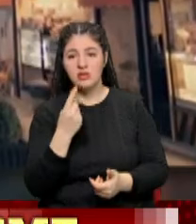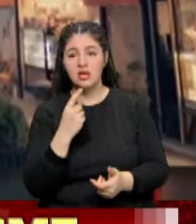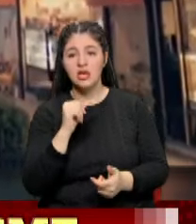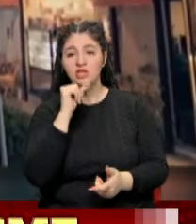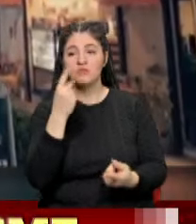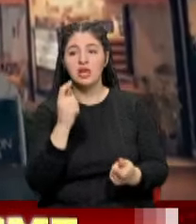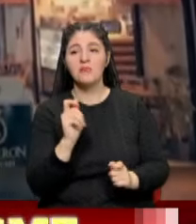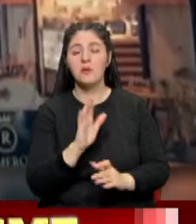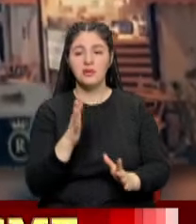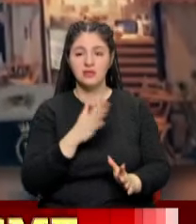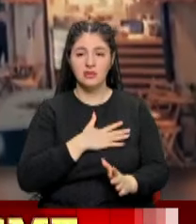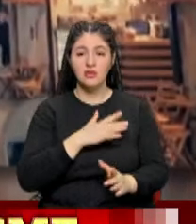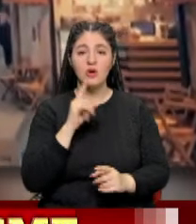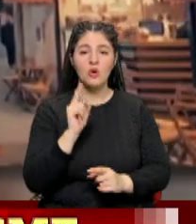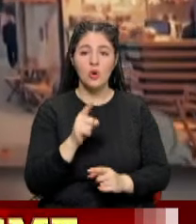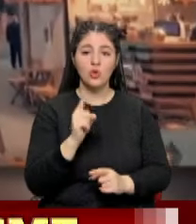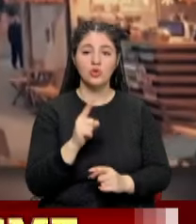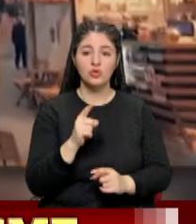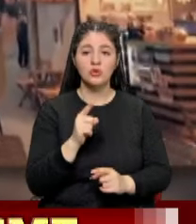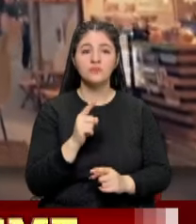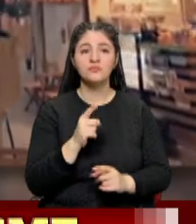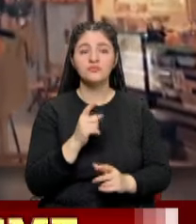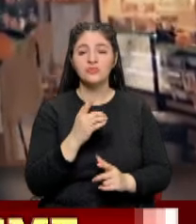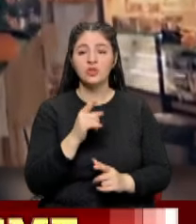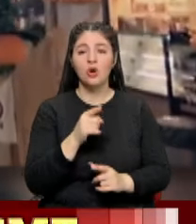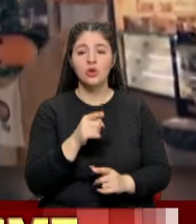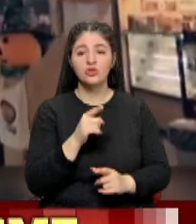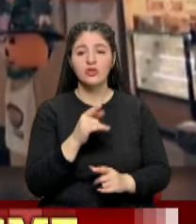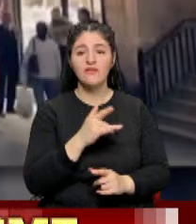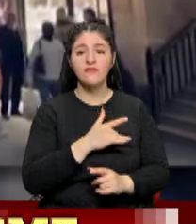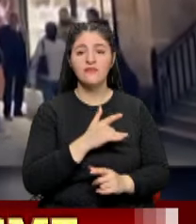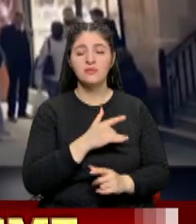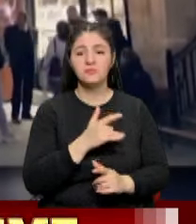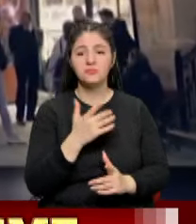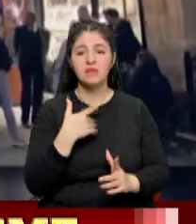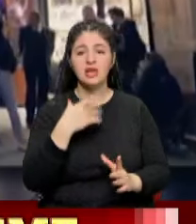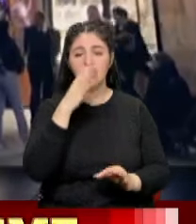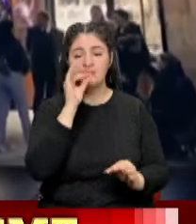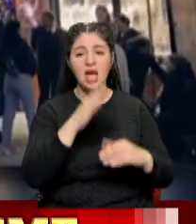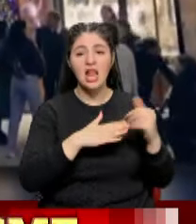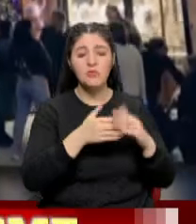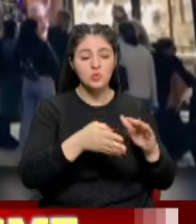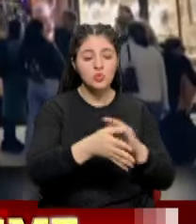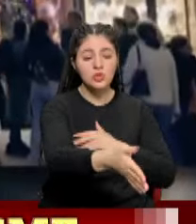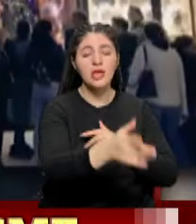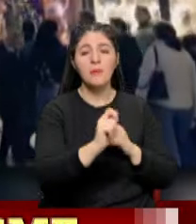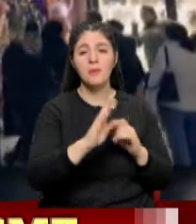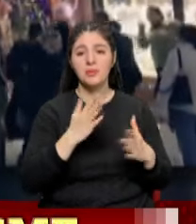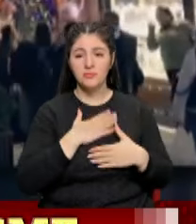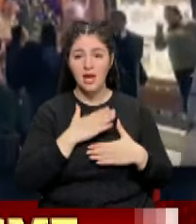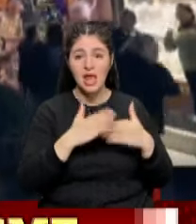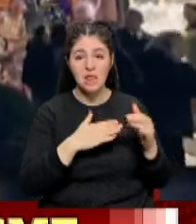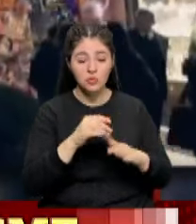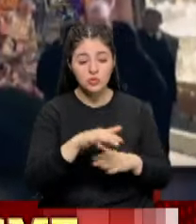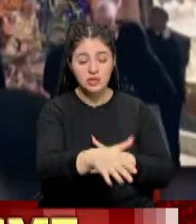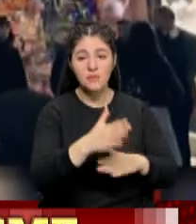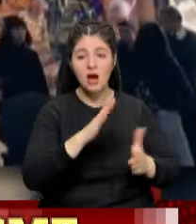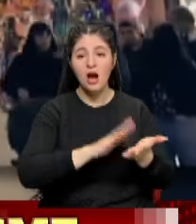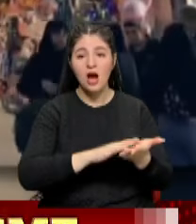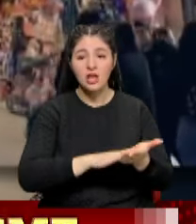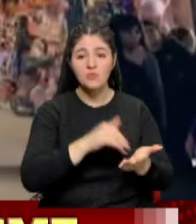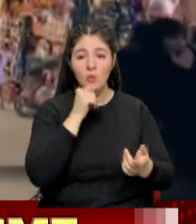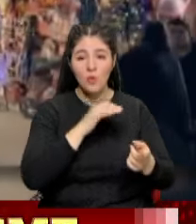şey yapamadık. Onun şeyini de yaşıyoruz şu anda. Yani ben kimseye elimi uzatamadım ya. Elimi uzatıp